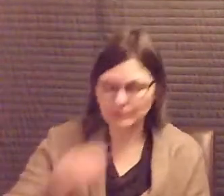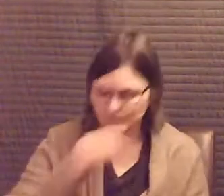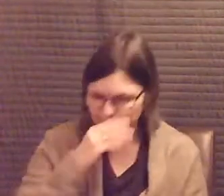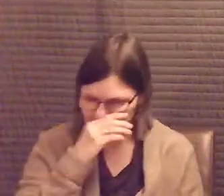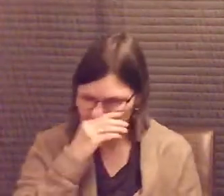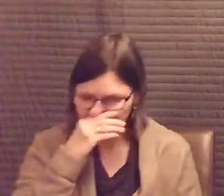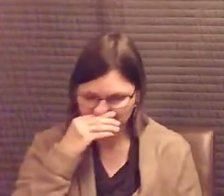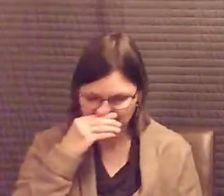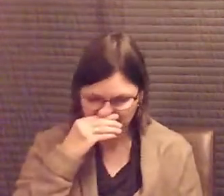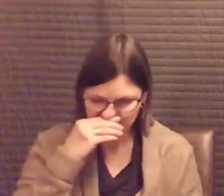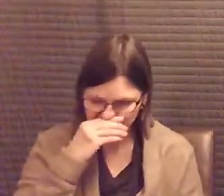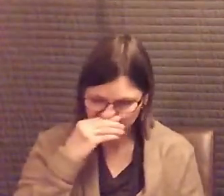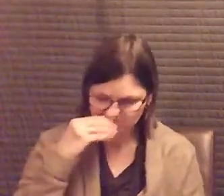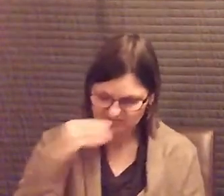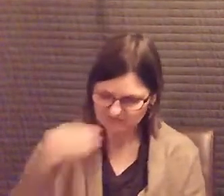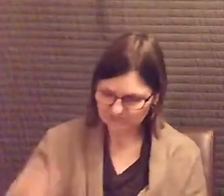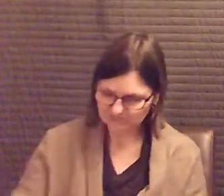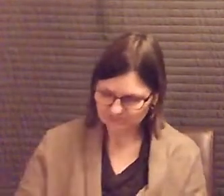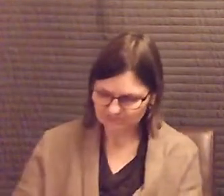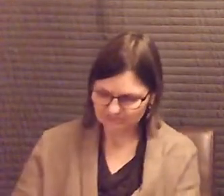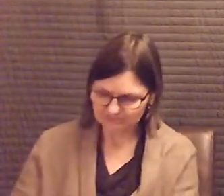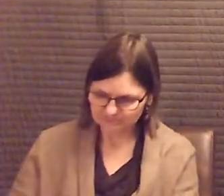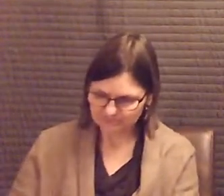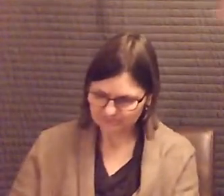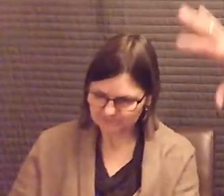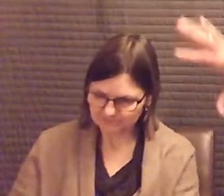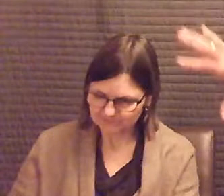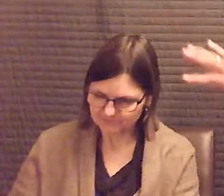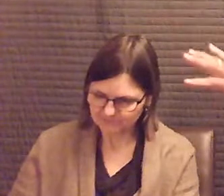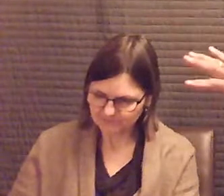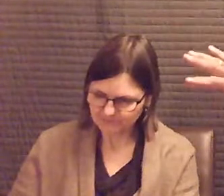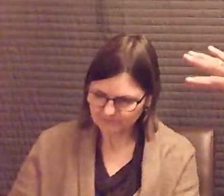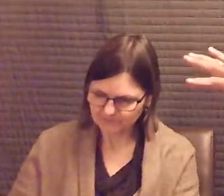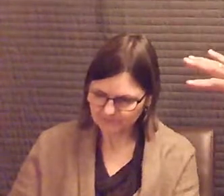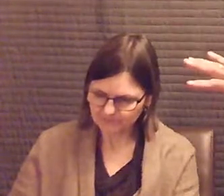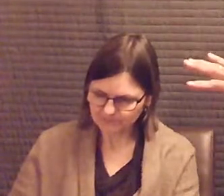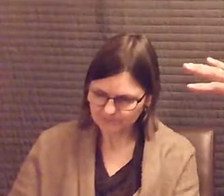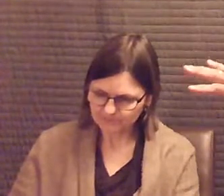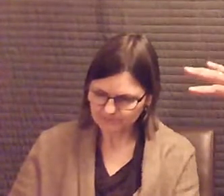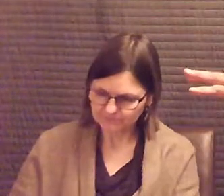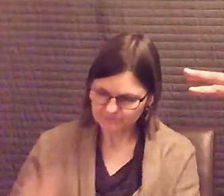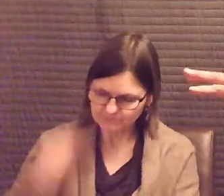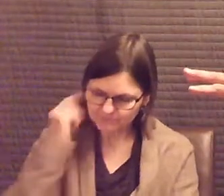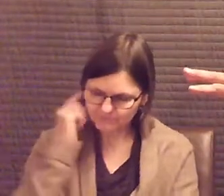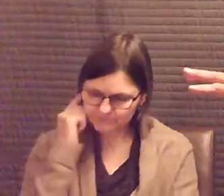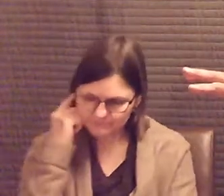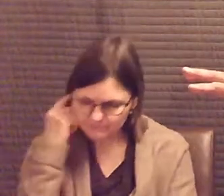gezonde van sangli dan door morelia trance